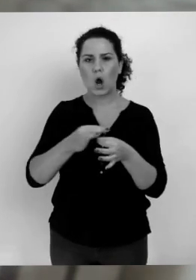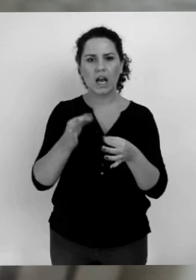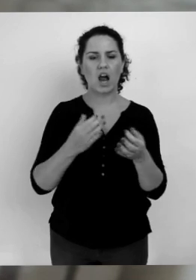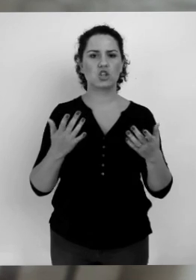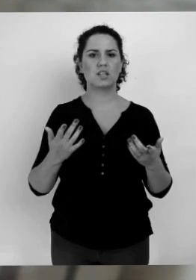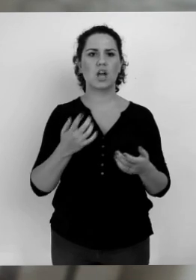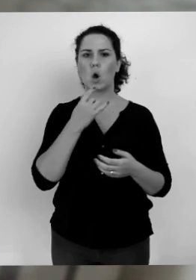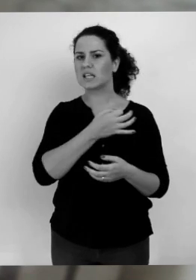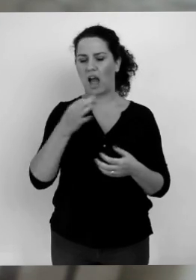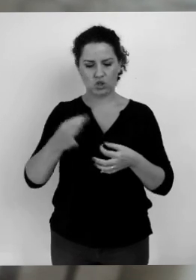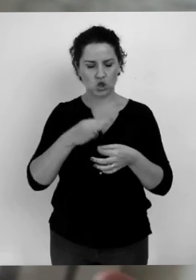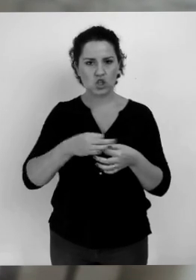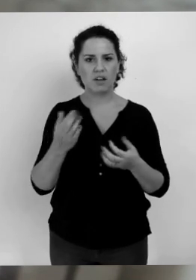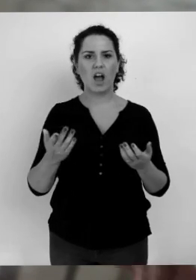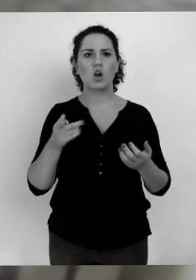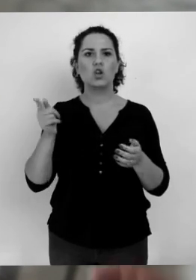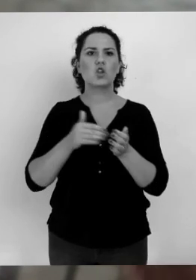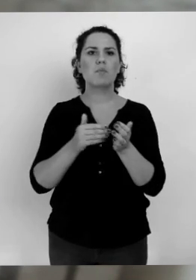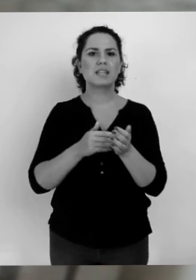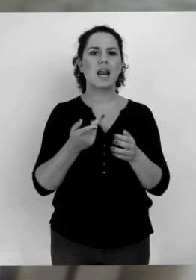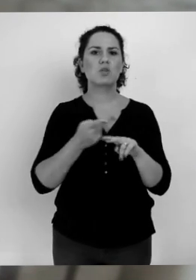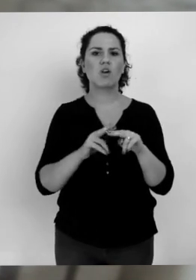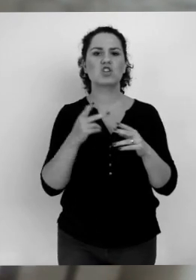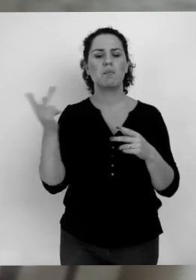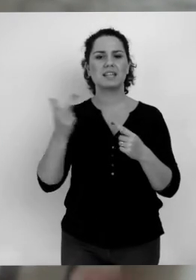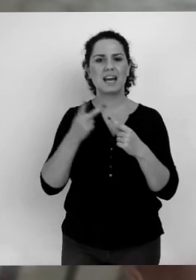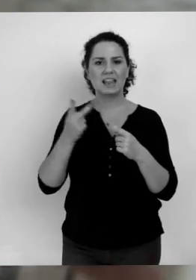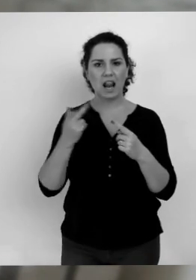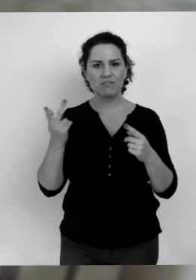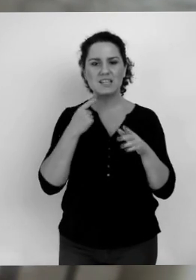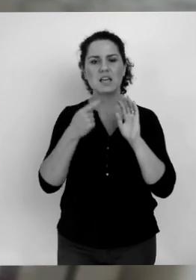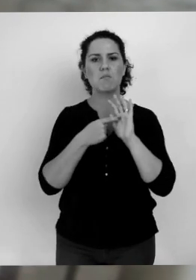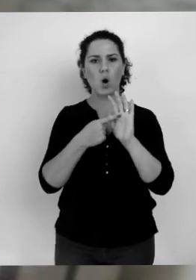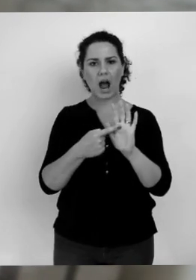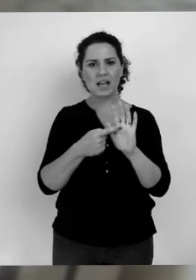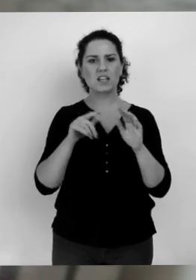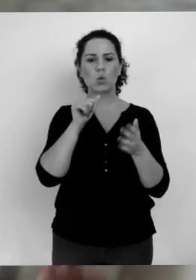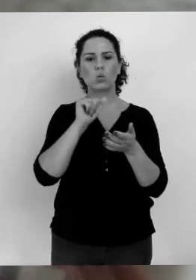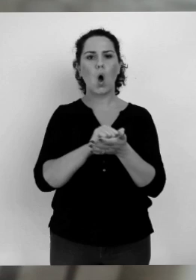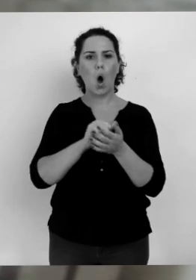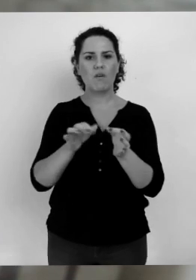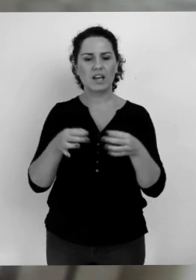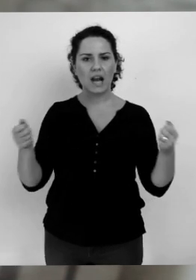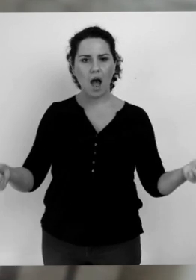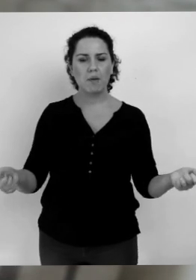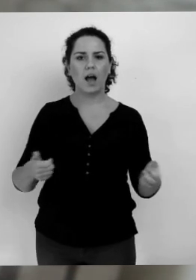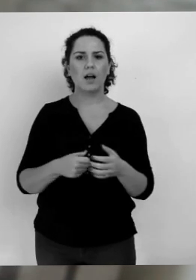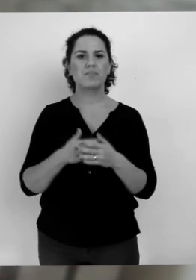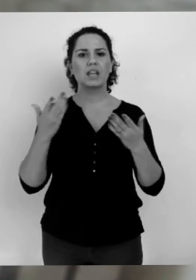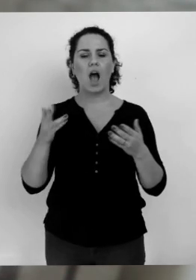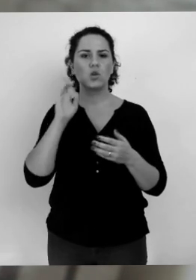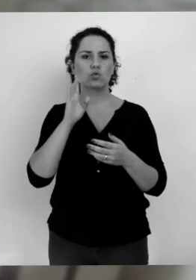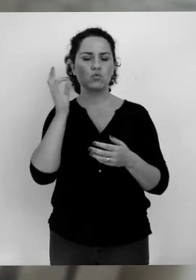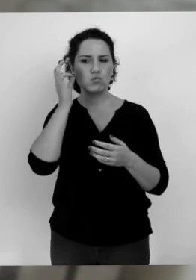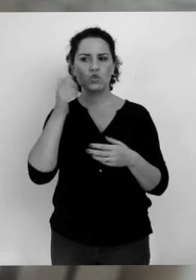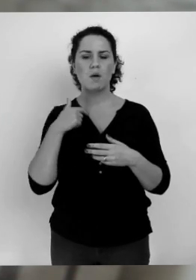koje savršeno šive. Da bi trebali ste više biti na televiziji i pokazati u novinama i tako da